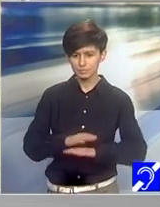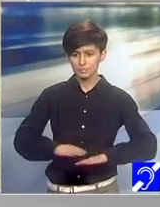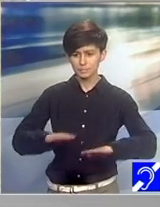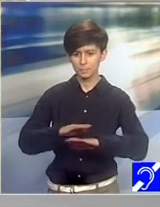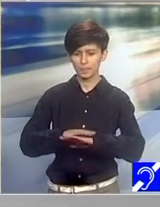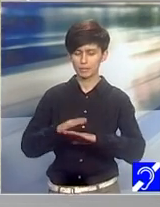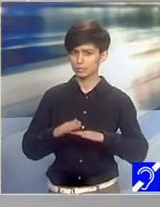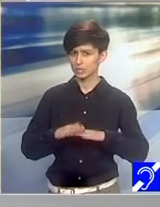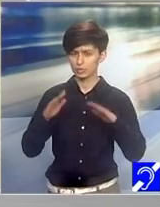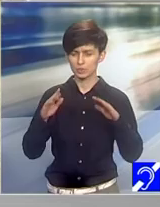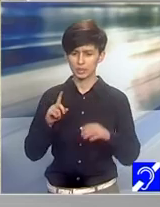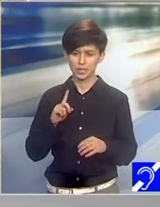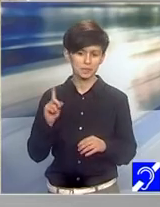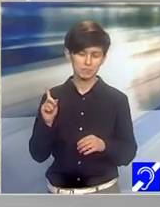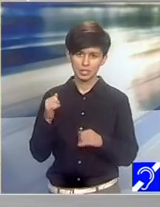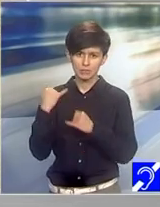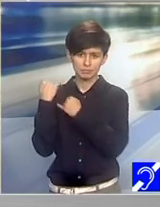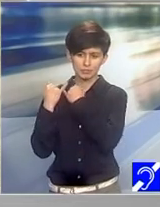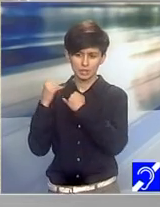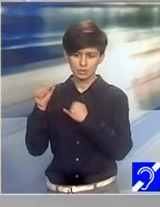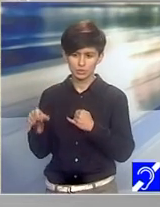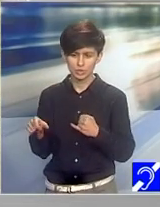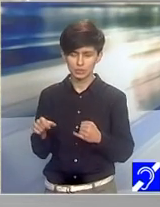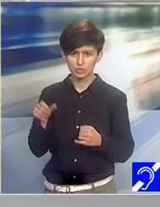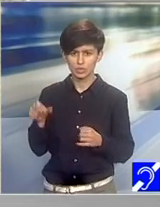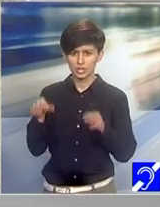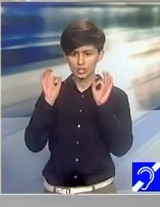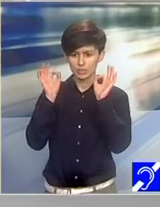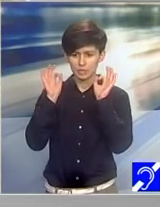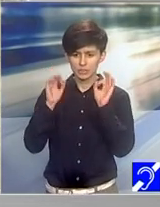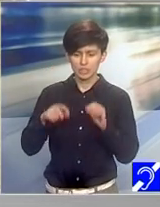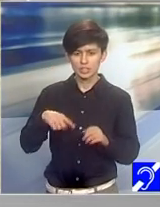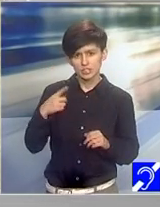neapărat istorici specializați pe alte